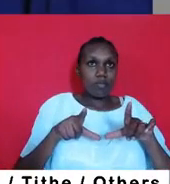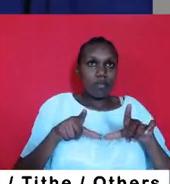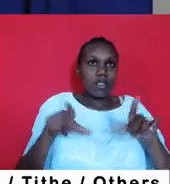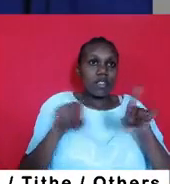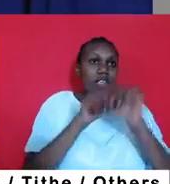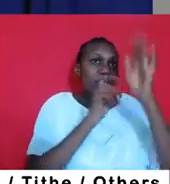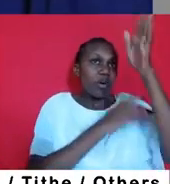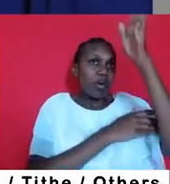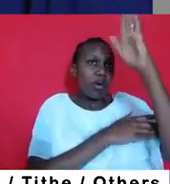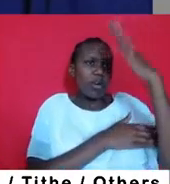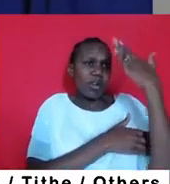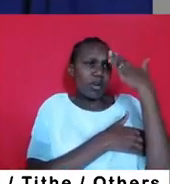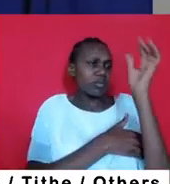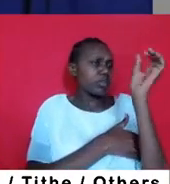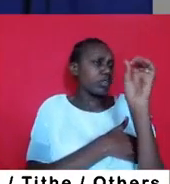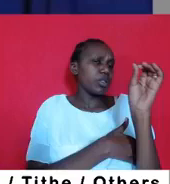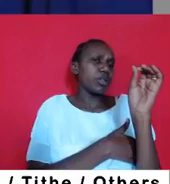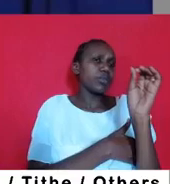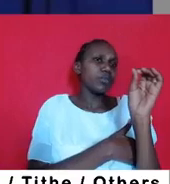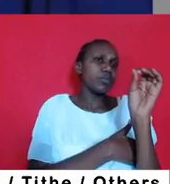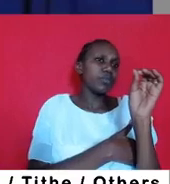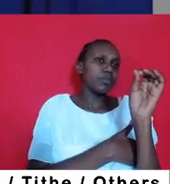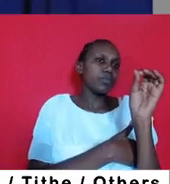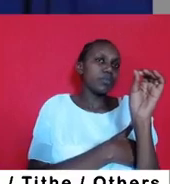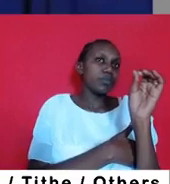na Mungu hafahamu.